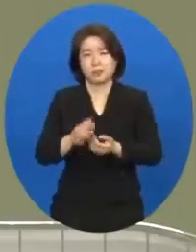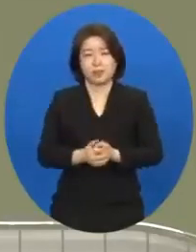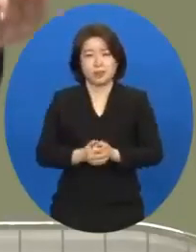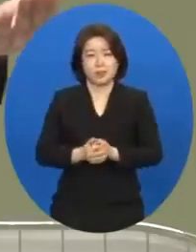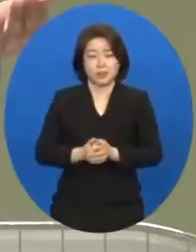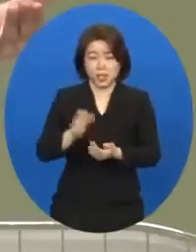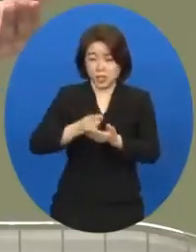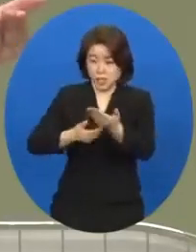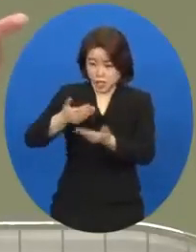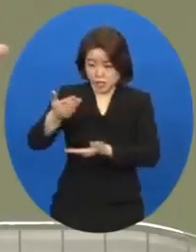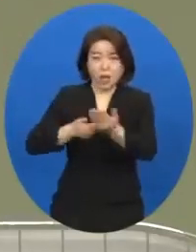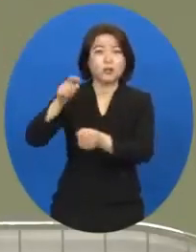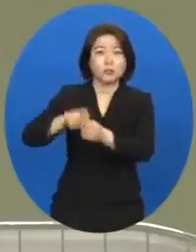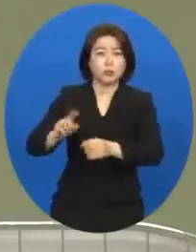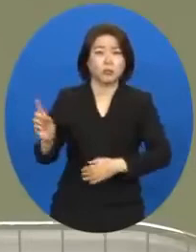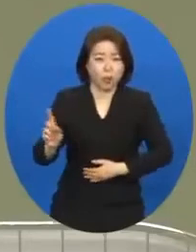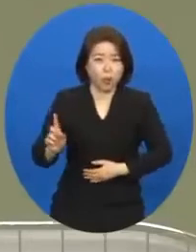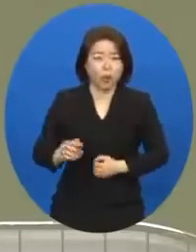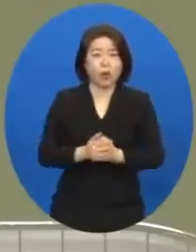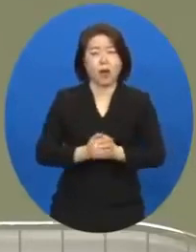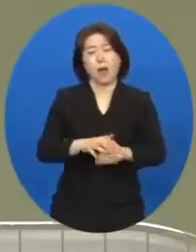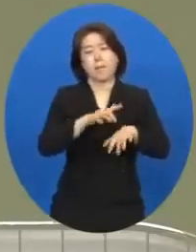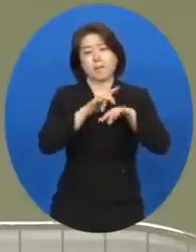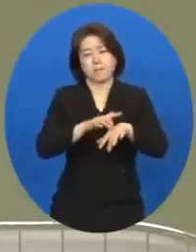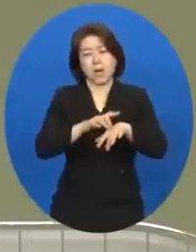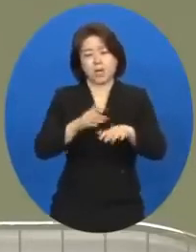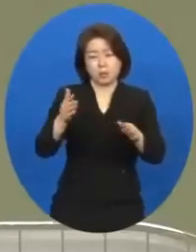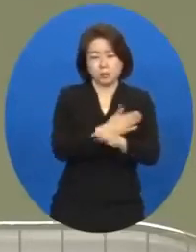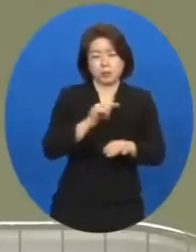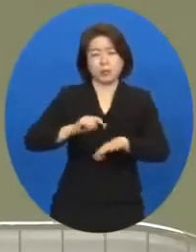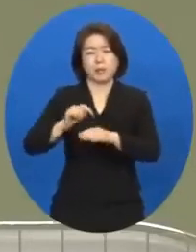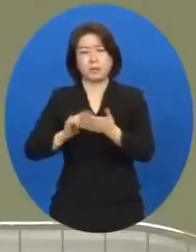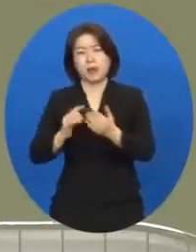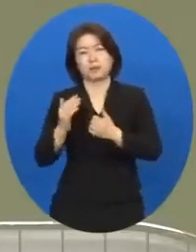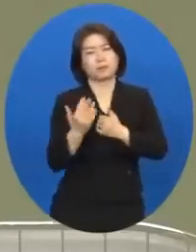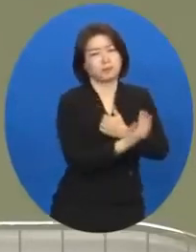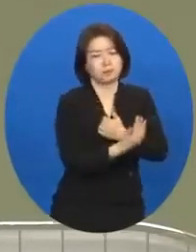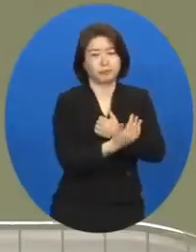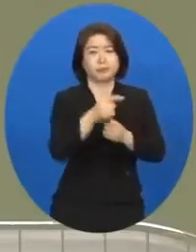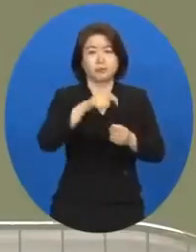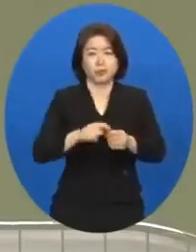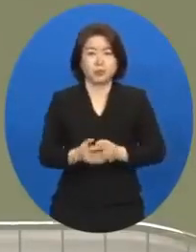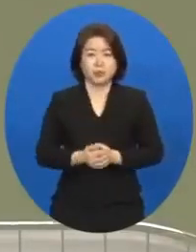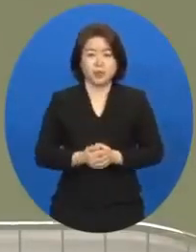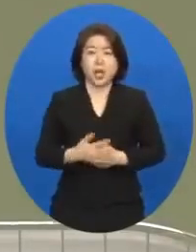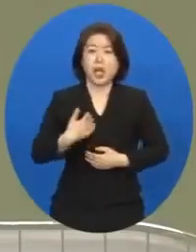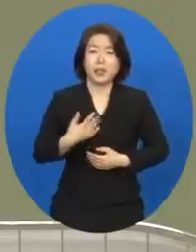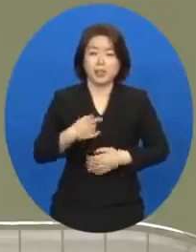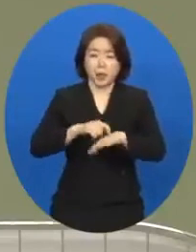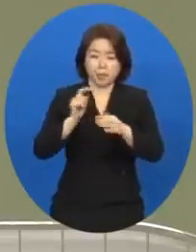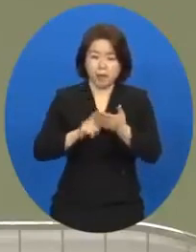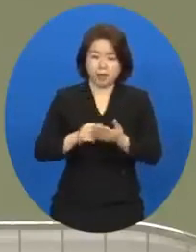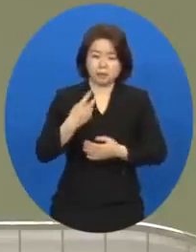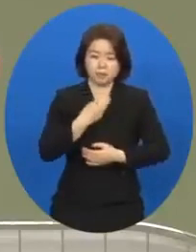일기를 나누자고 하는 이유는 마귀로부터 마음을 지키기 위해서예요. 우리의 마음을 지키는 유일한